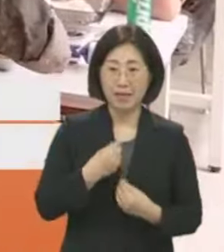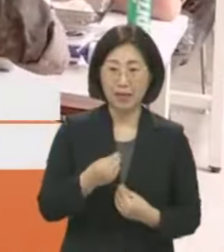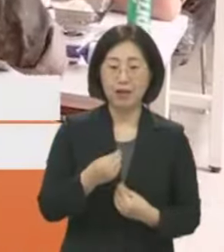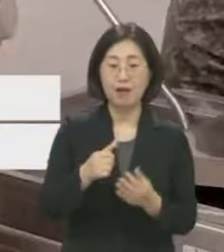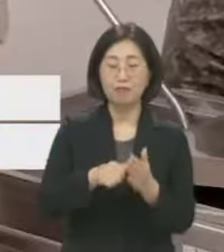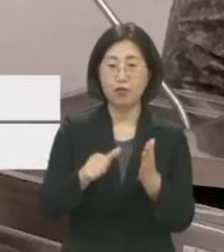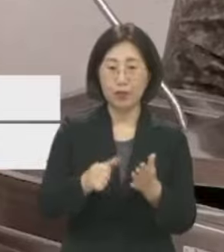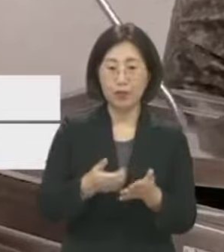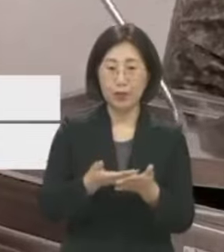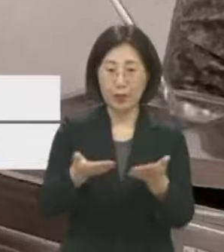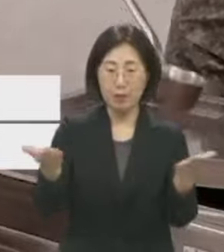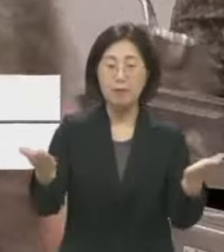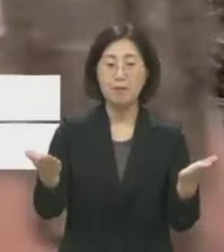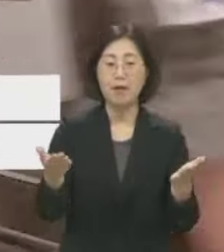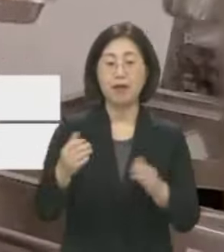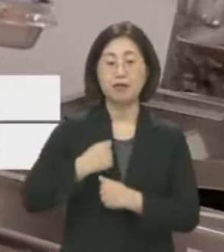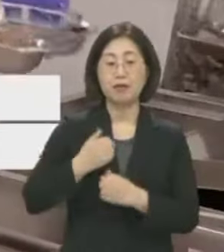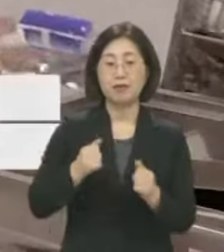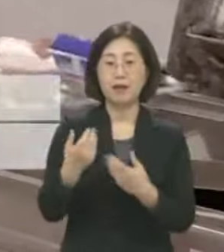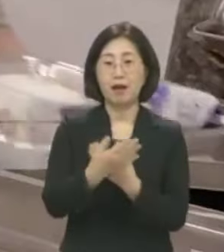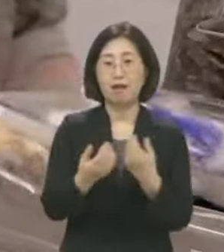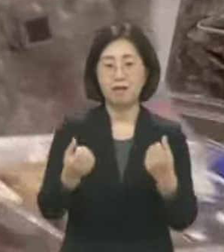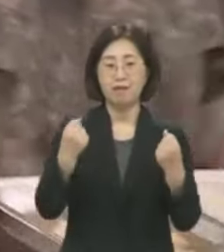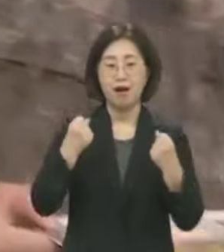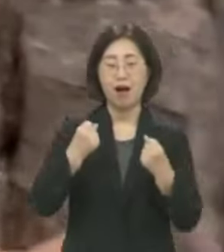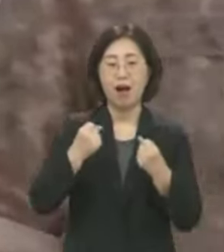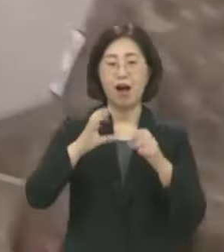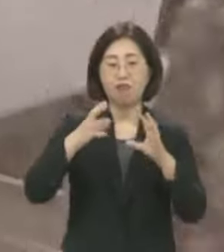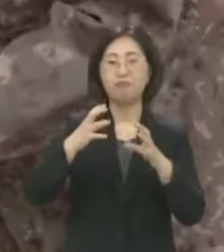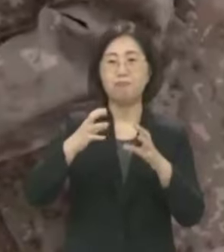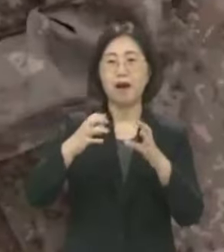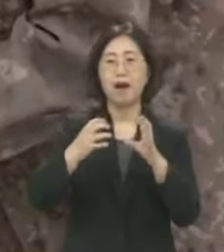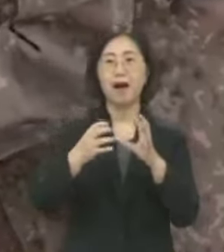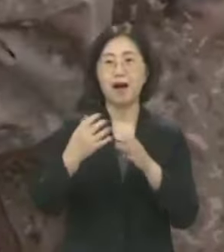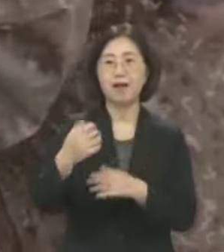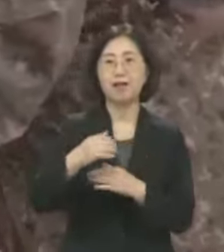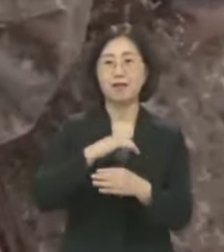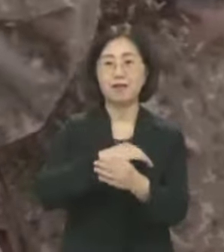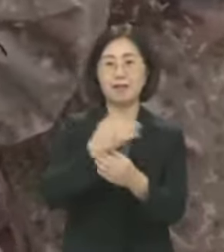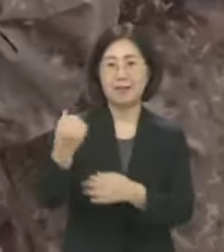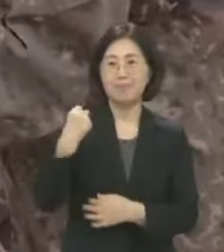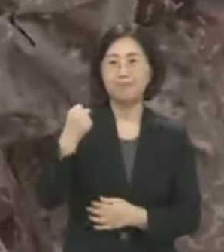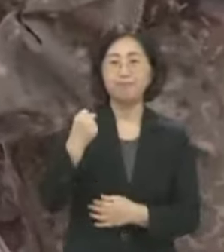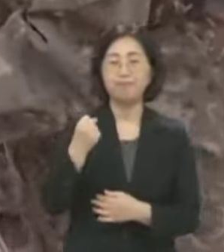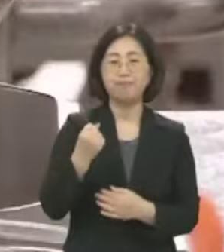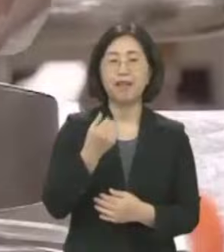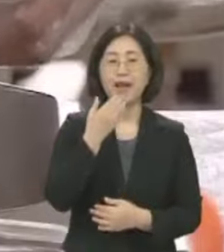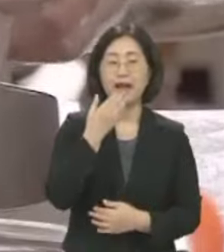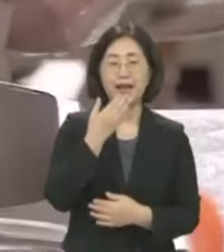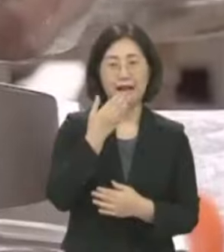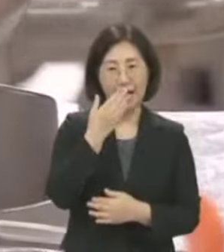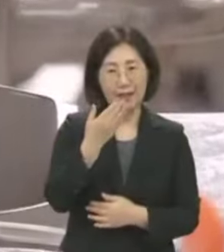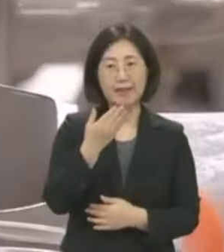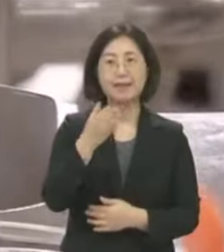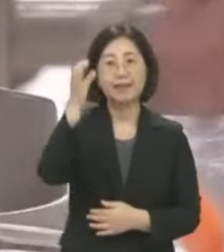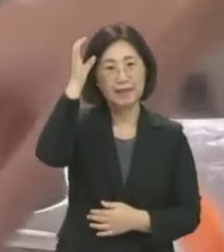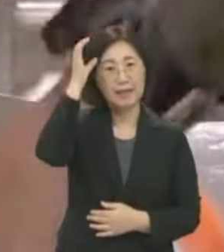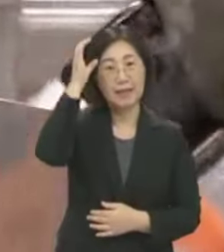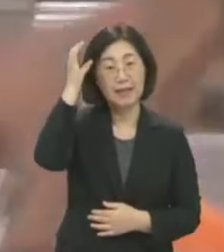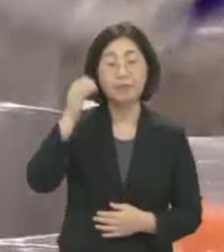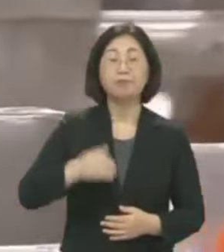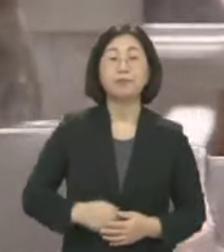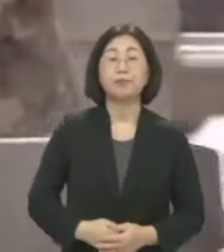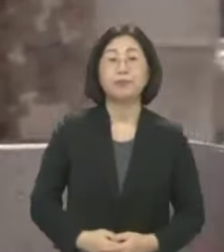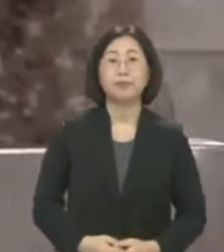보급이 군 장병들의 건강과 국방력 유지에 더 긍정적인 영향을 줄 수 있을지 주목됩니다. TJB